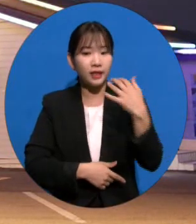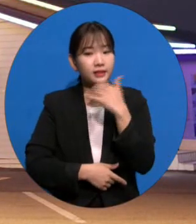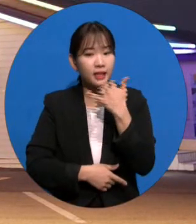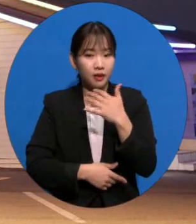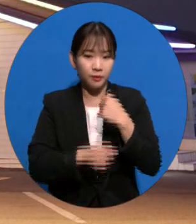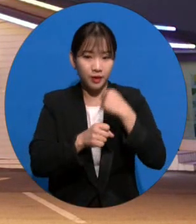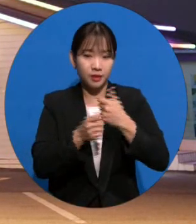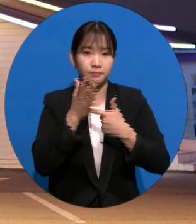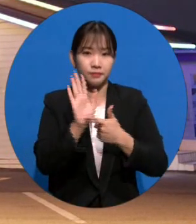공개했습니다